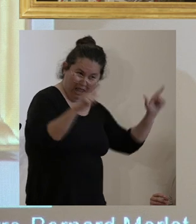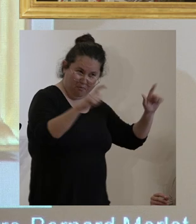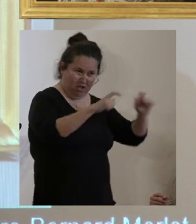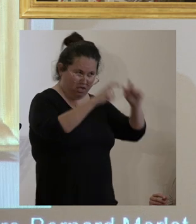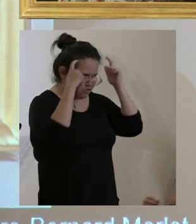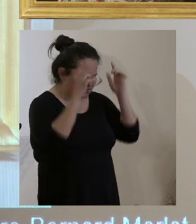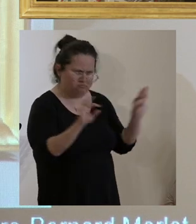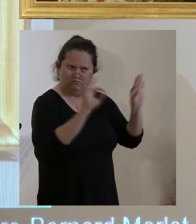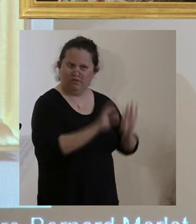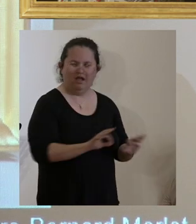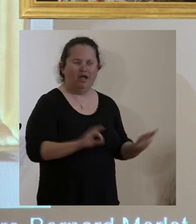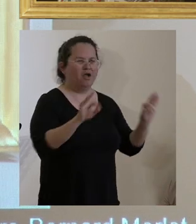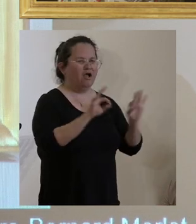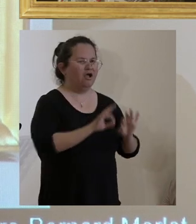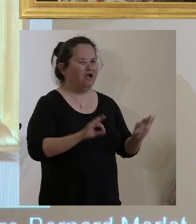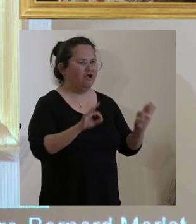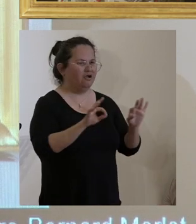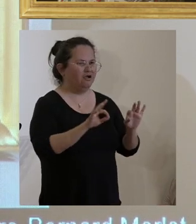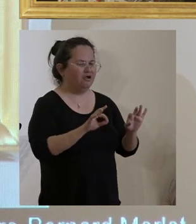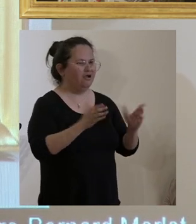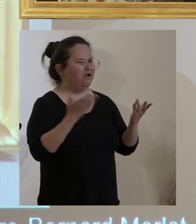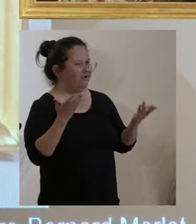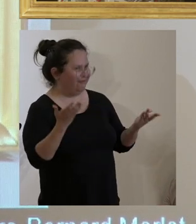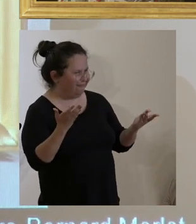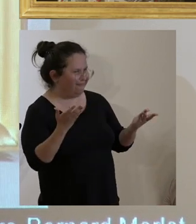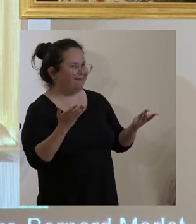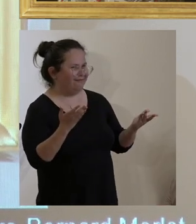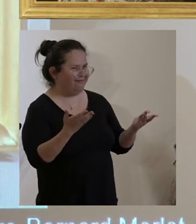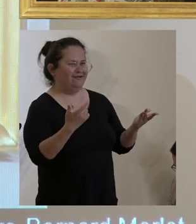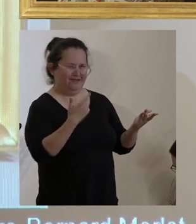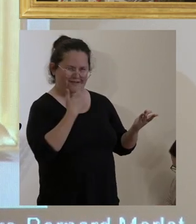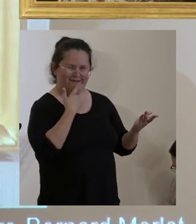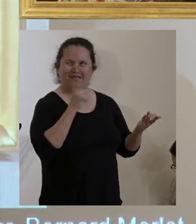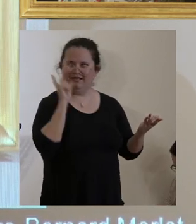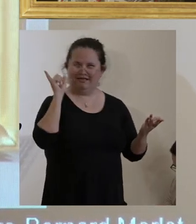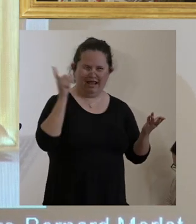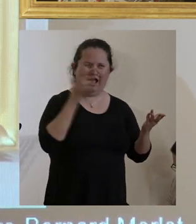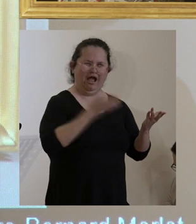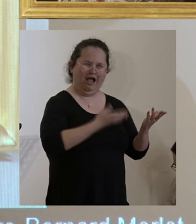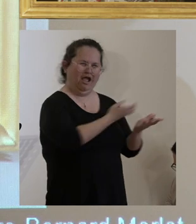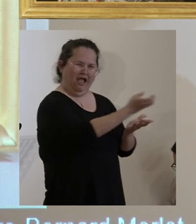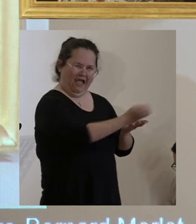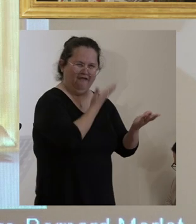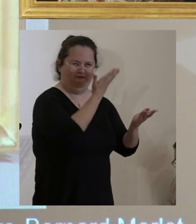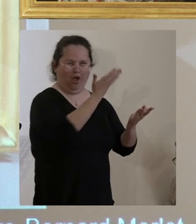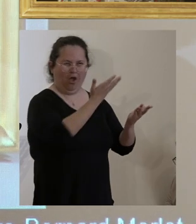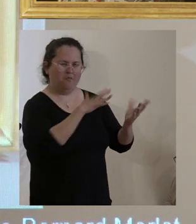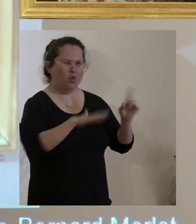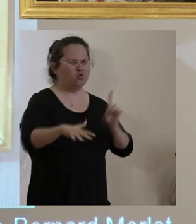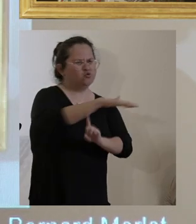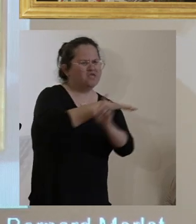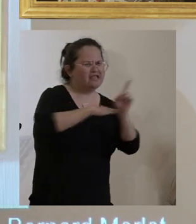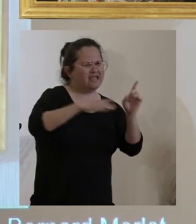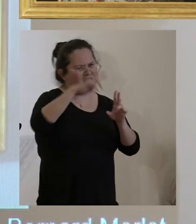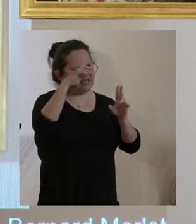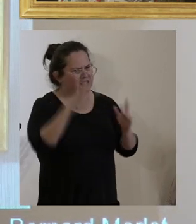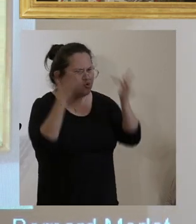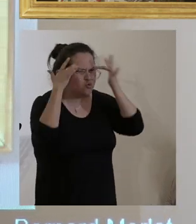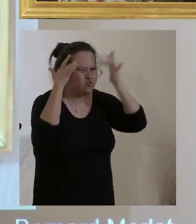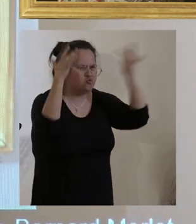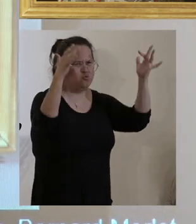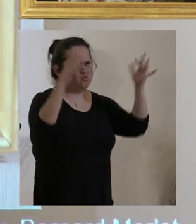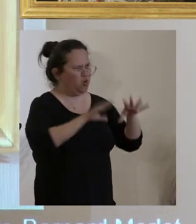que cette connotation nous parle aussi d'une certaine manière de la violence de la société coloniale, de la société esclavagiste,